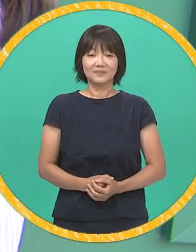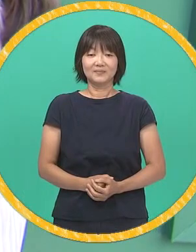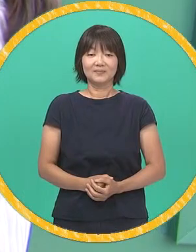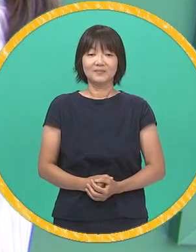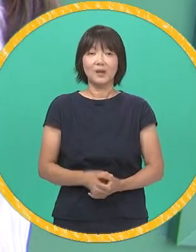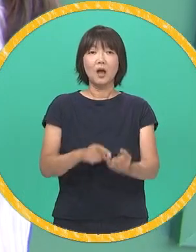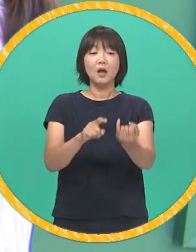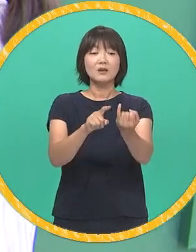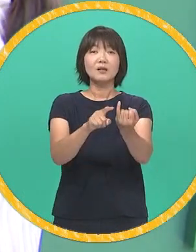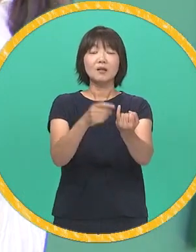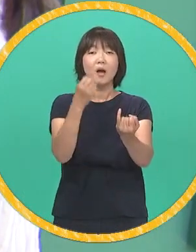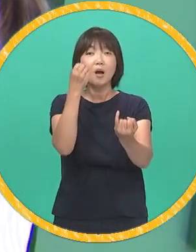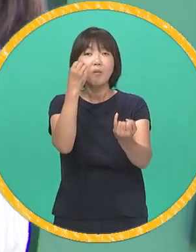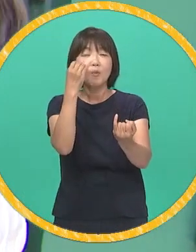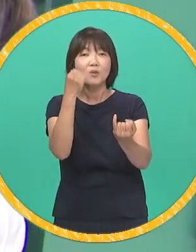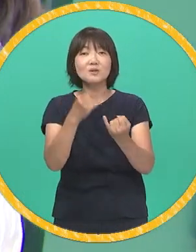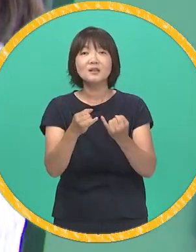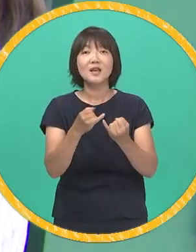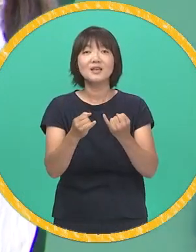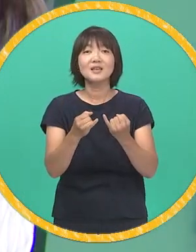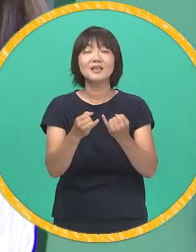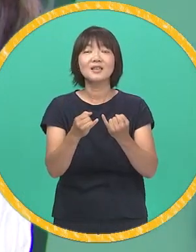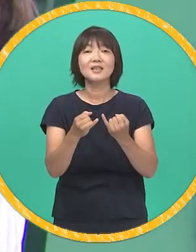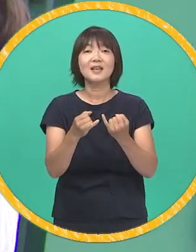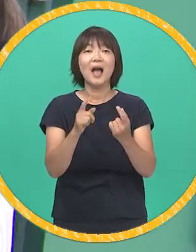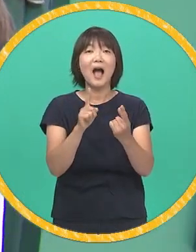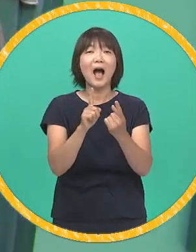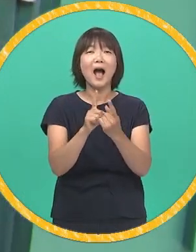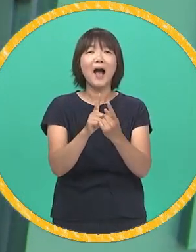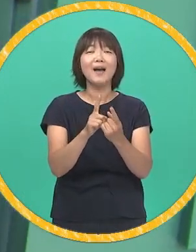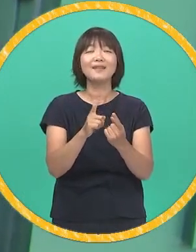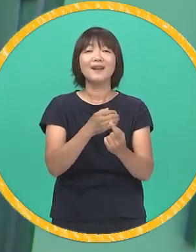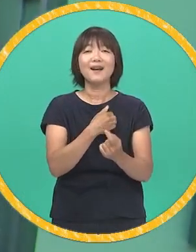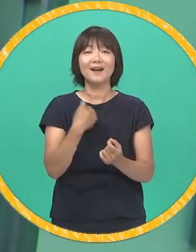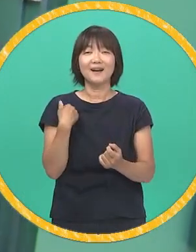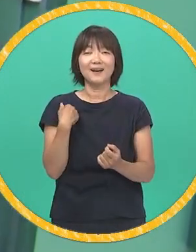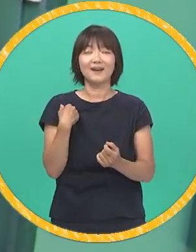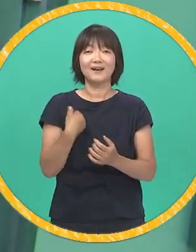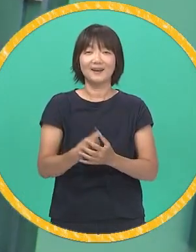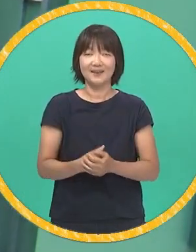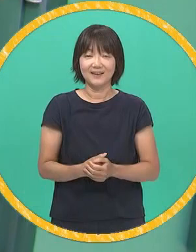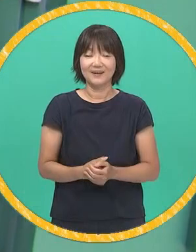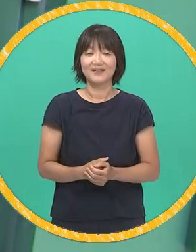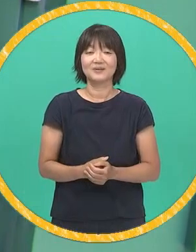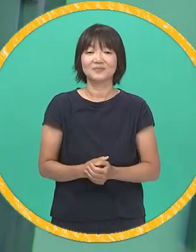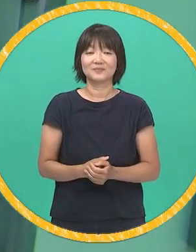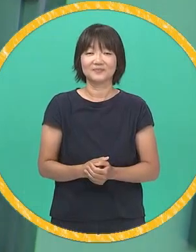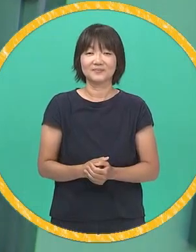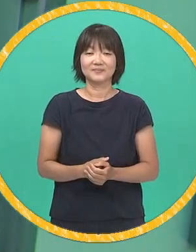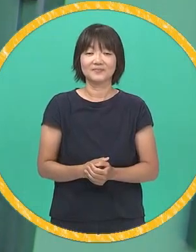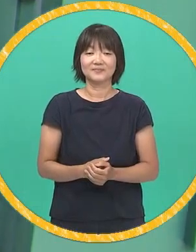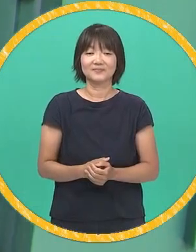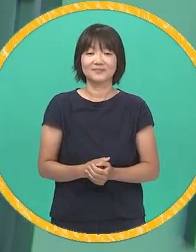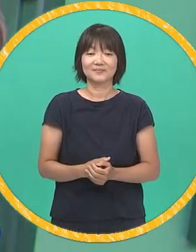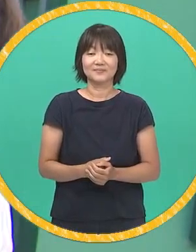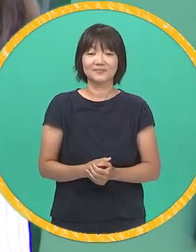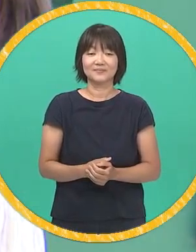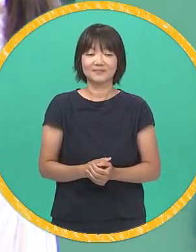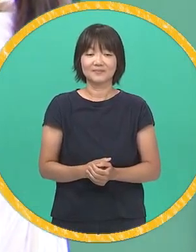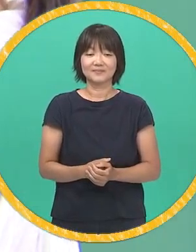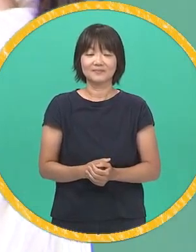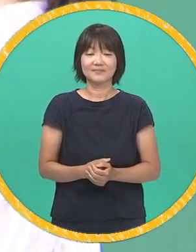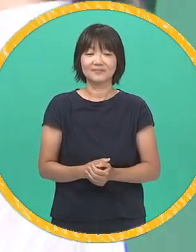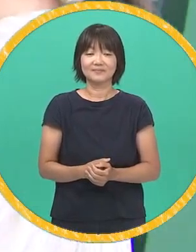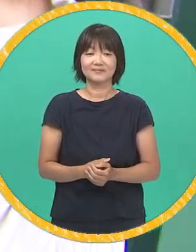2 chara さんが幻みたいになるんですよねファイターみたいありがとう感想を抱いてますよだからちょっと